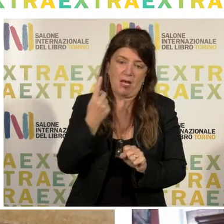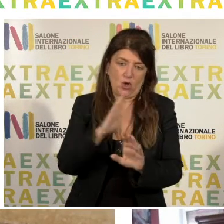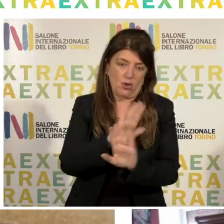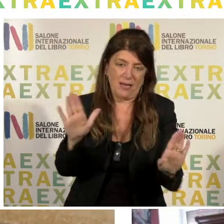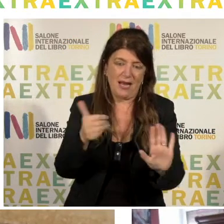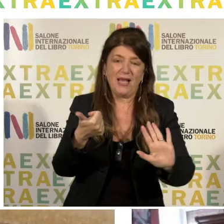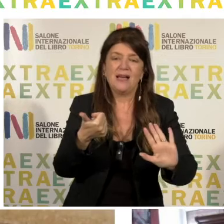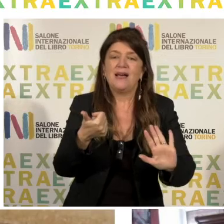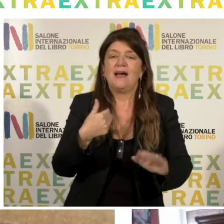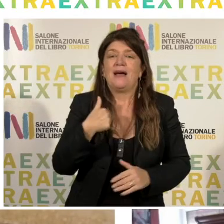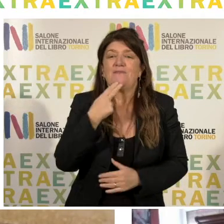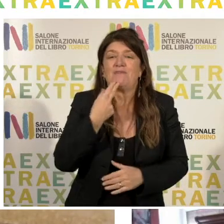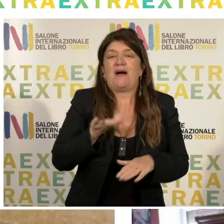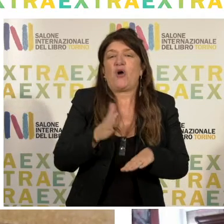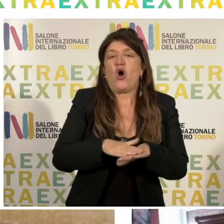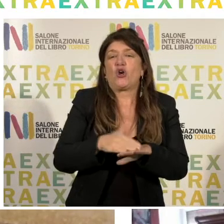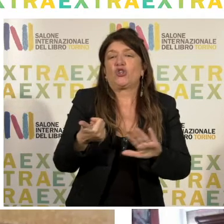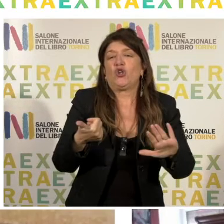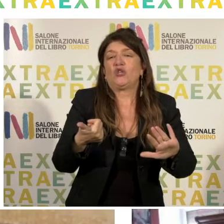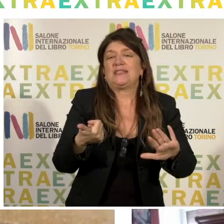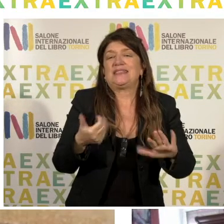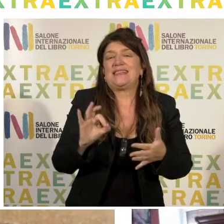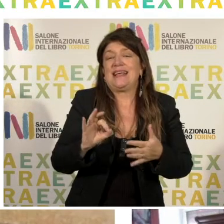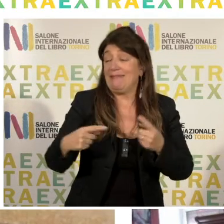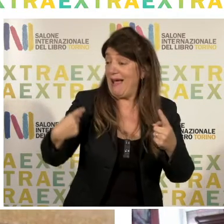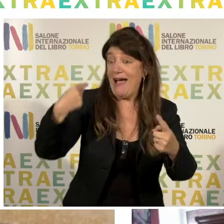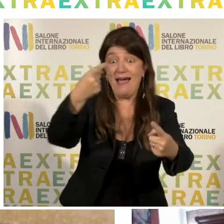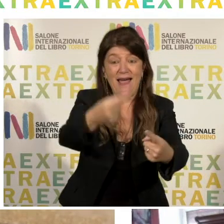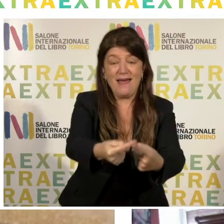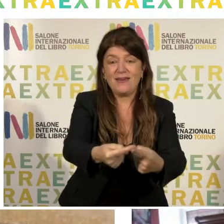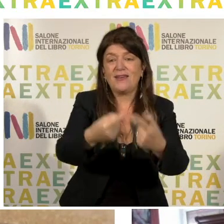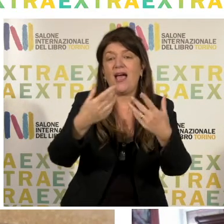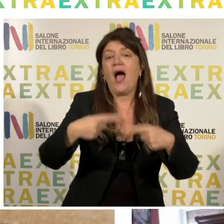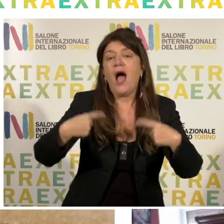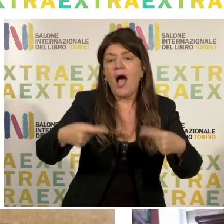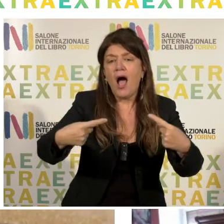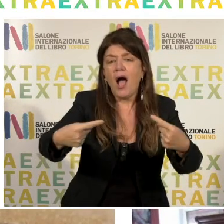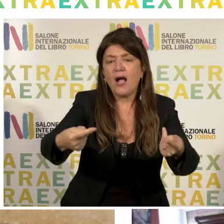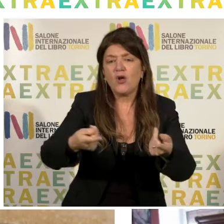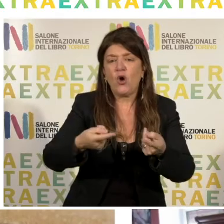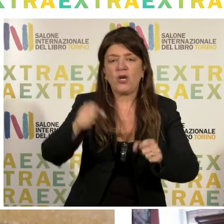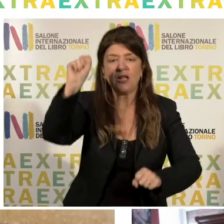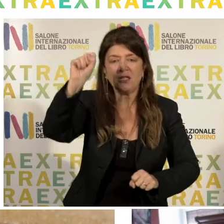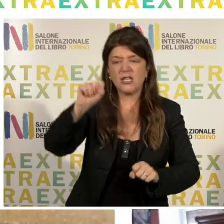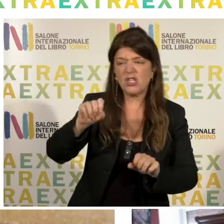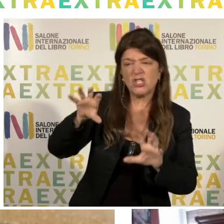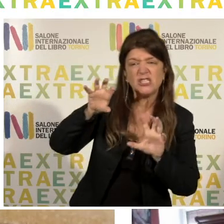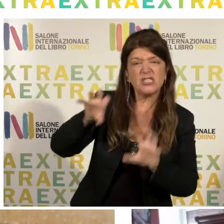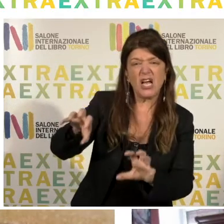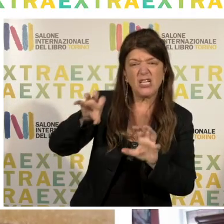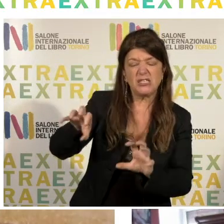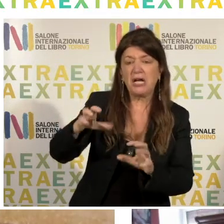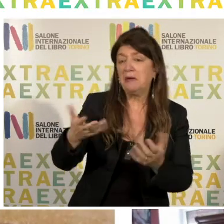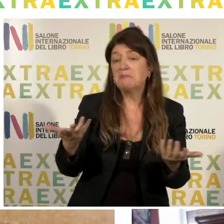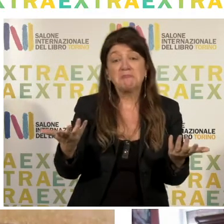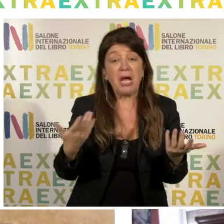60 anni dopo la sua morte è ancora sulla cresta dell'onda. Sono molto